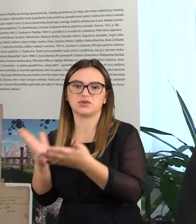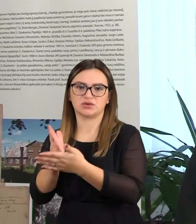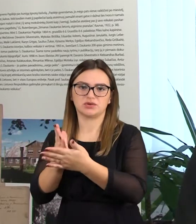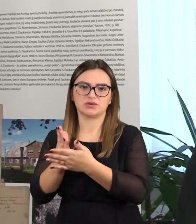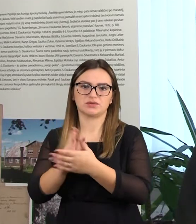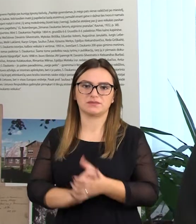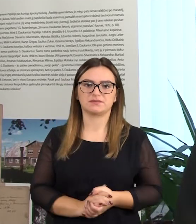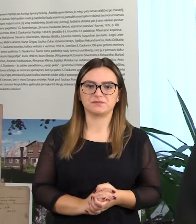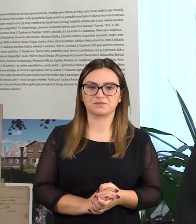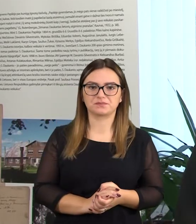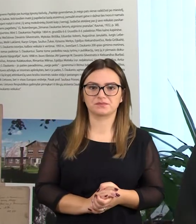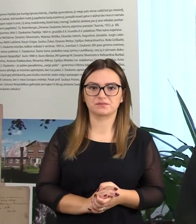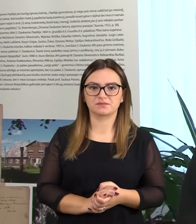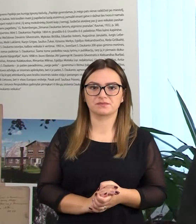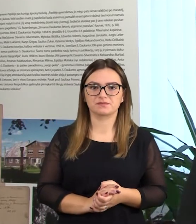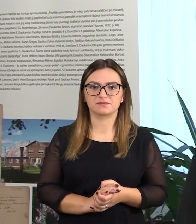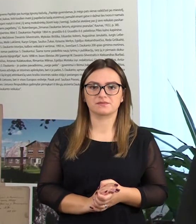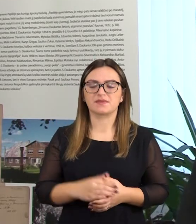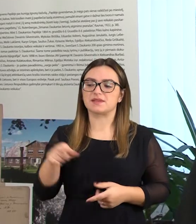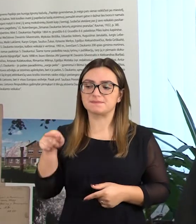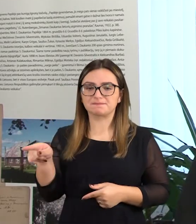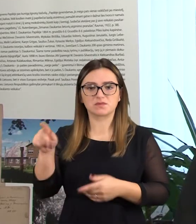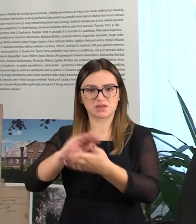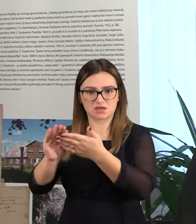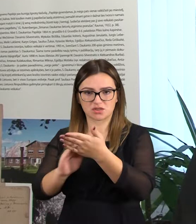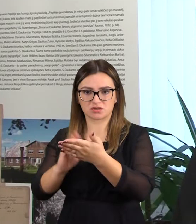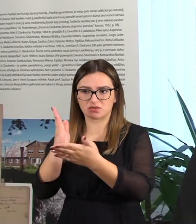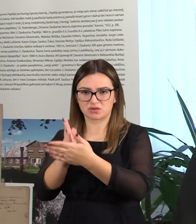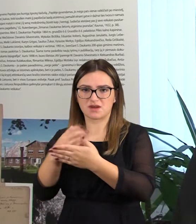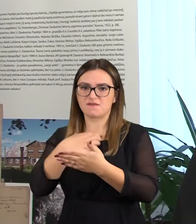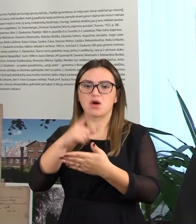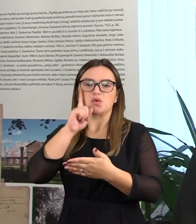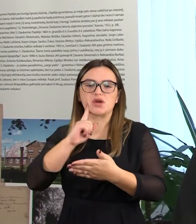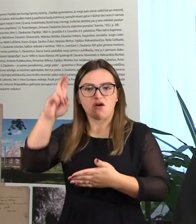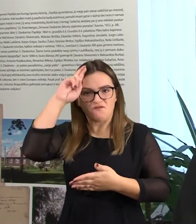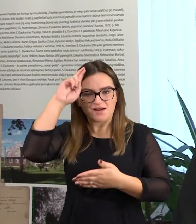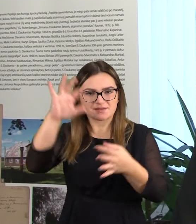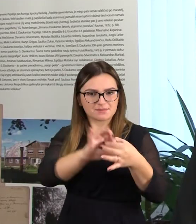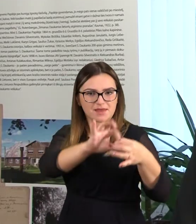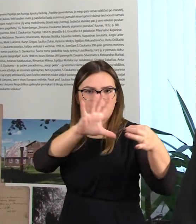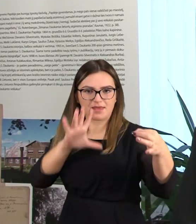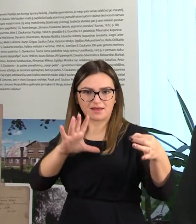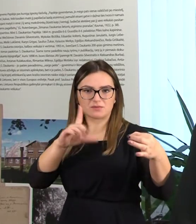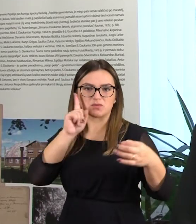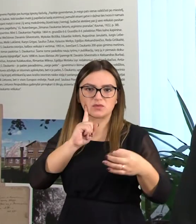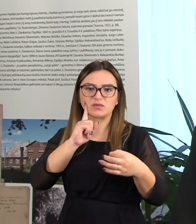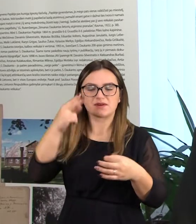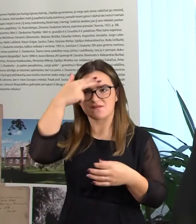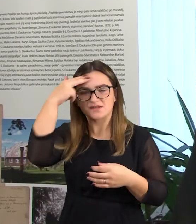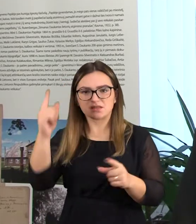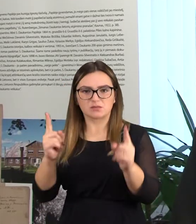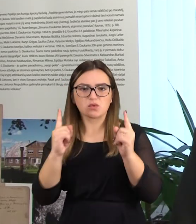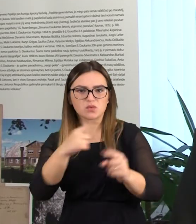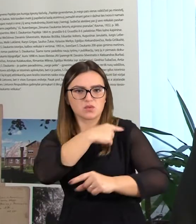Valančiaus svajone turėti valstybę. Ir globa šito žmogaus